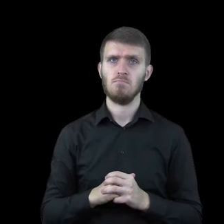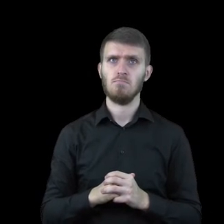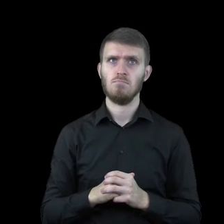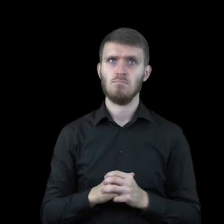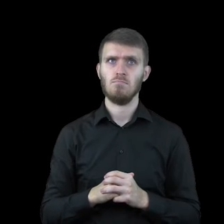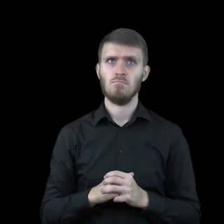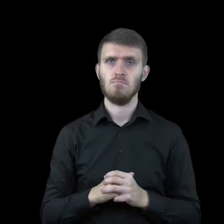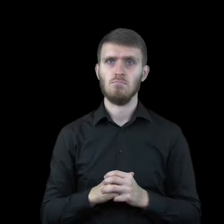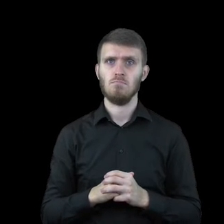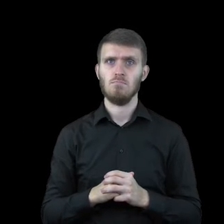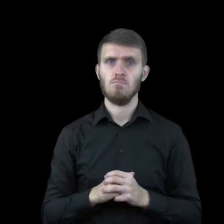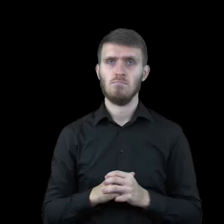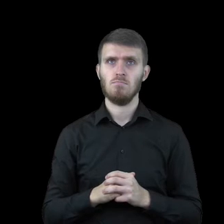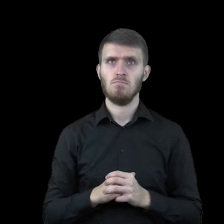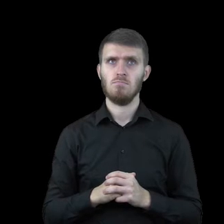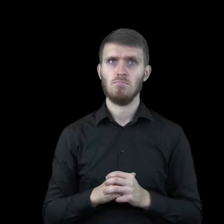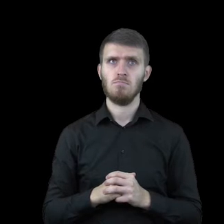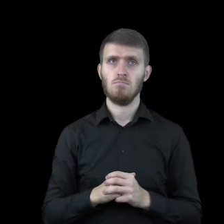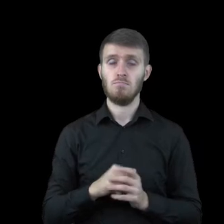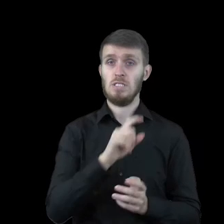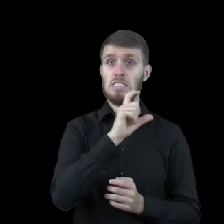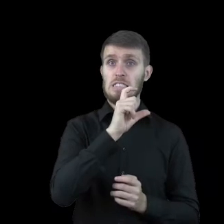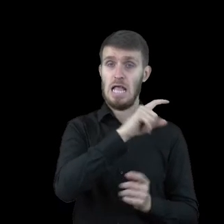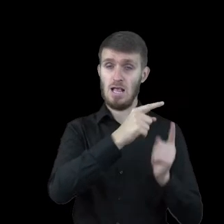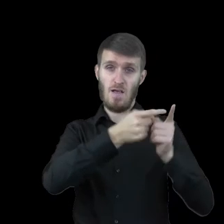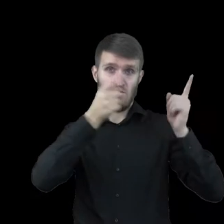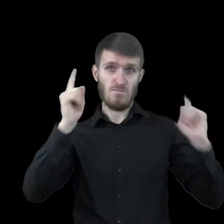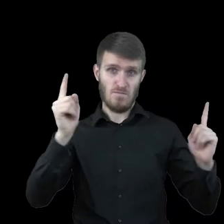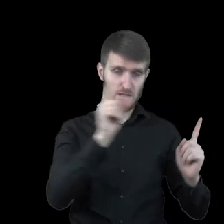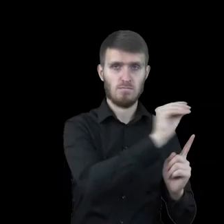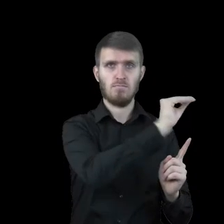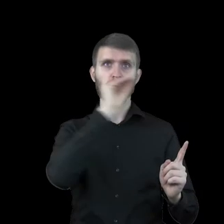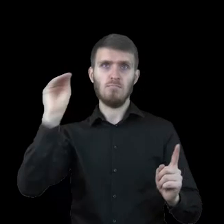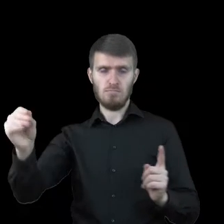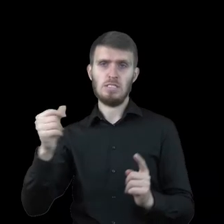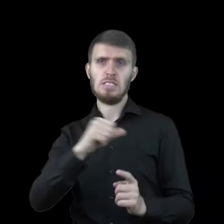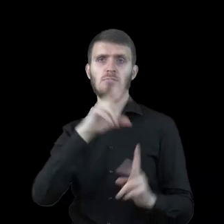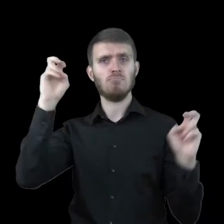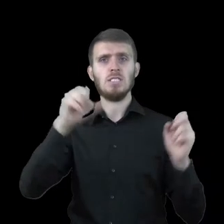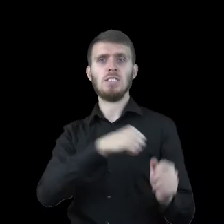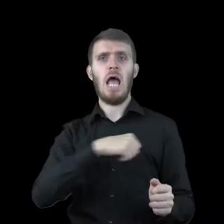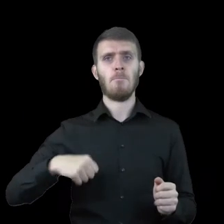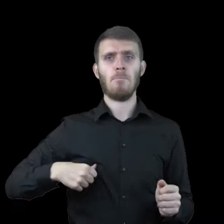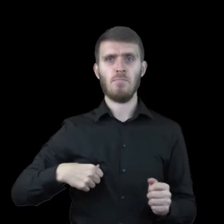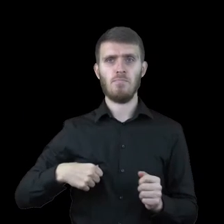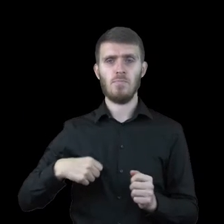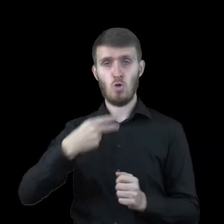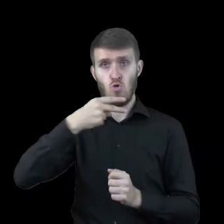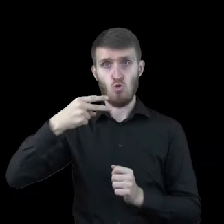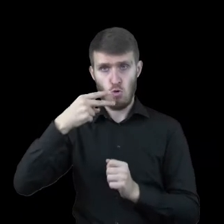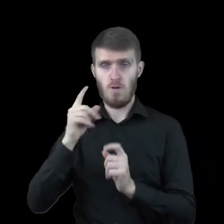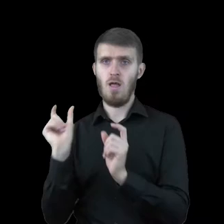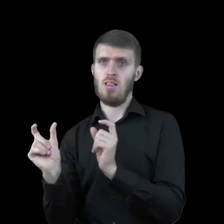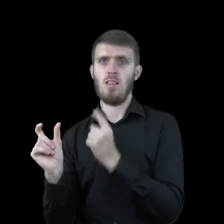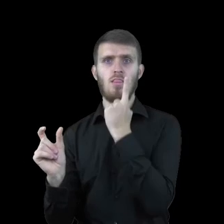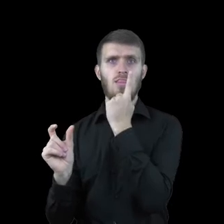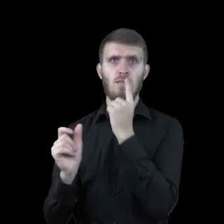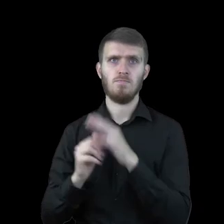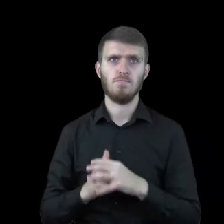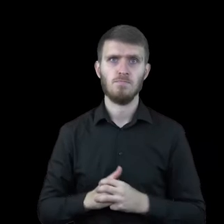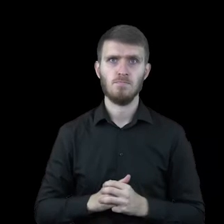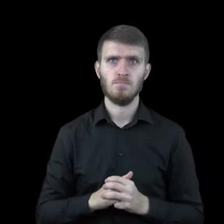tutaj jedna litera. Tutaj z jednej strony równania. To jest nasza przeciwprostokątna. I teraz